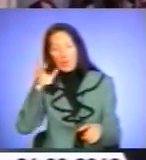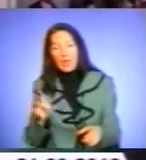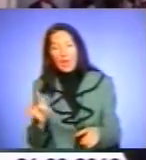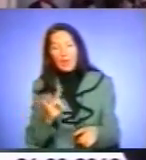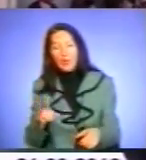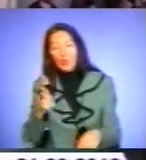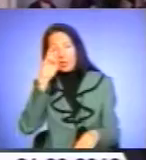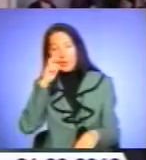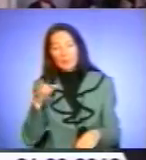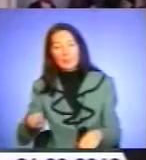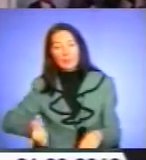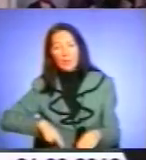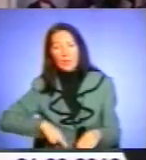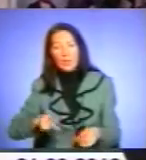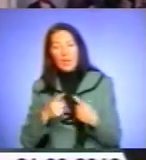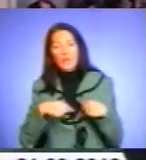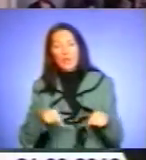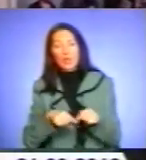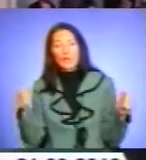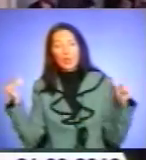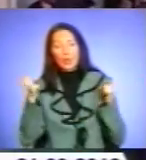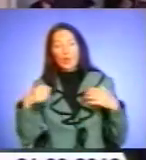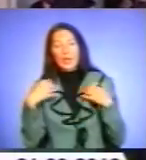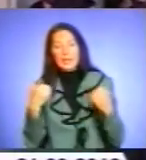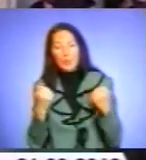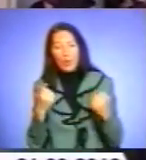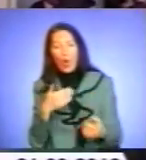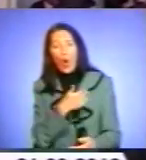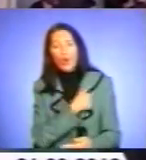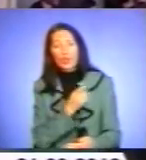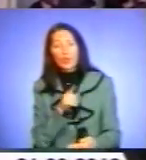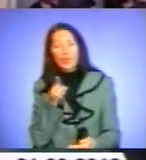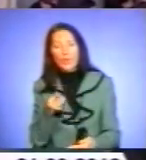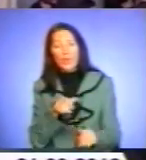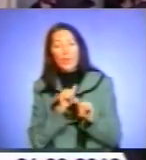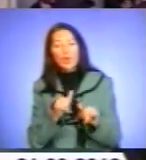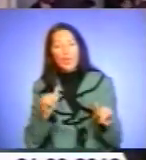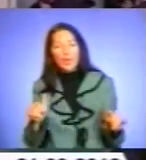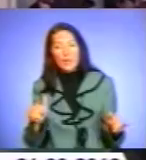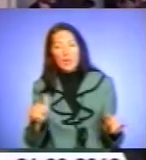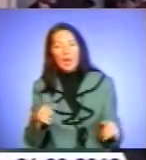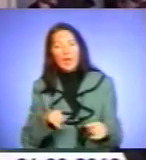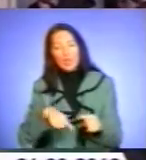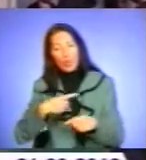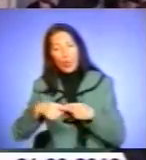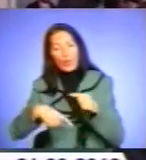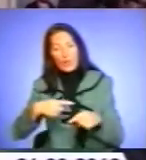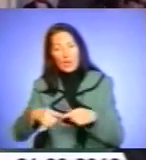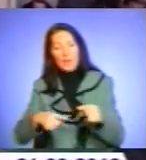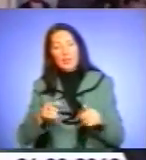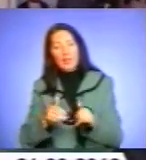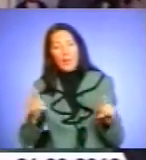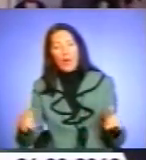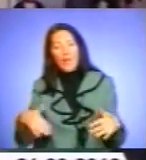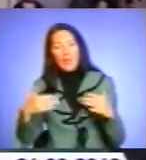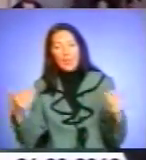адміністрації, відділу фізичної культури і спорту. І хочемо, щоб він поширювався із року в рік, набирав більших обертів